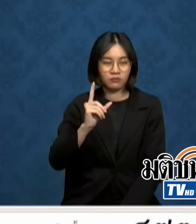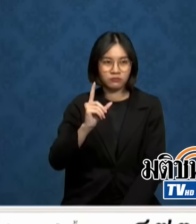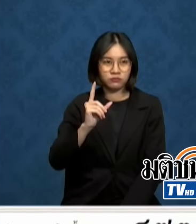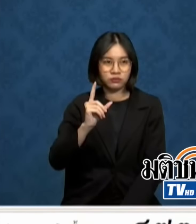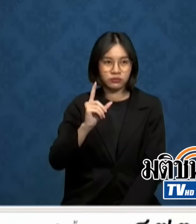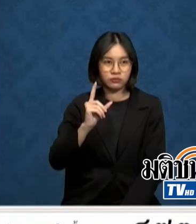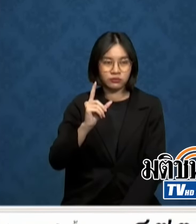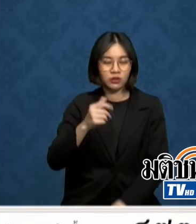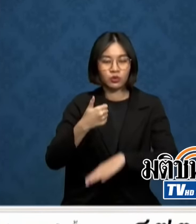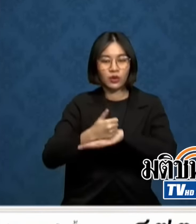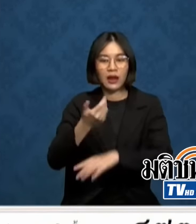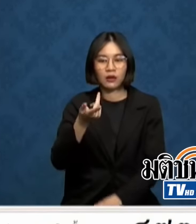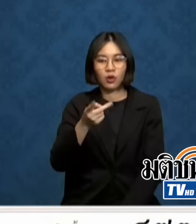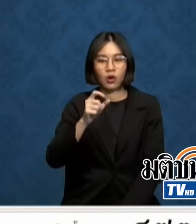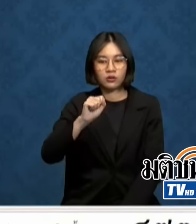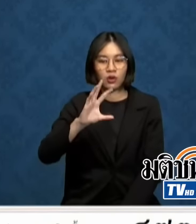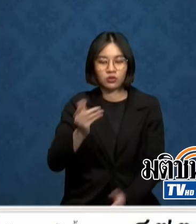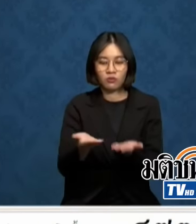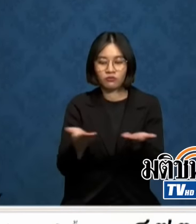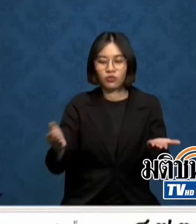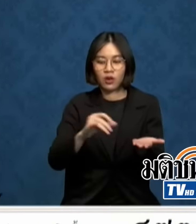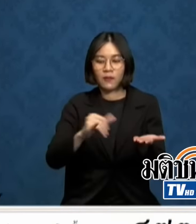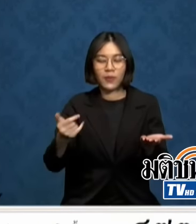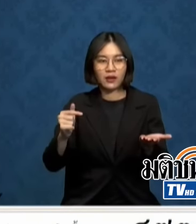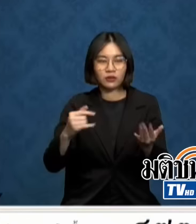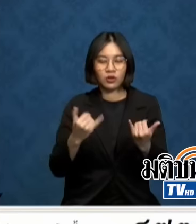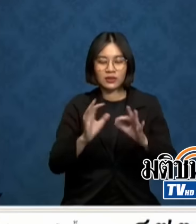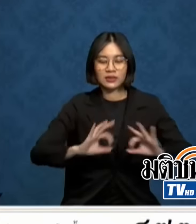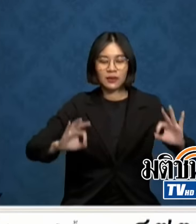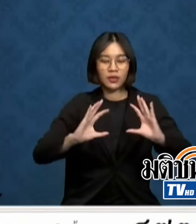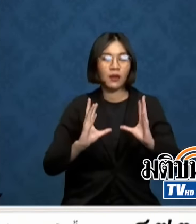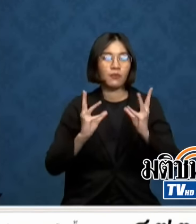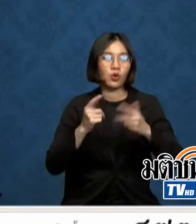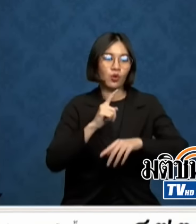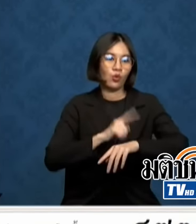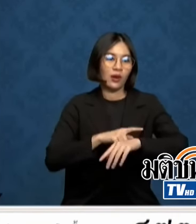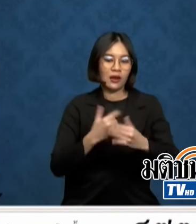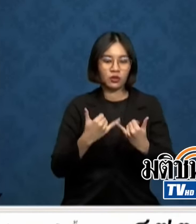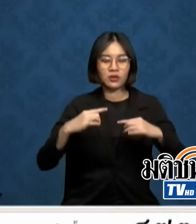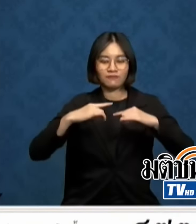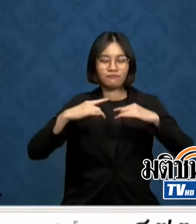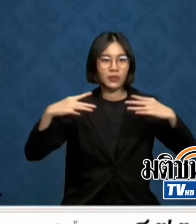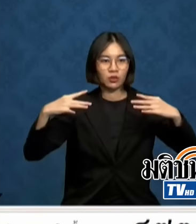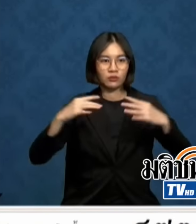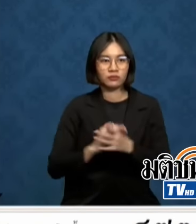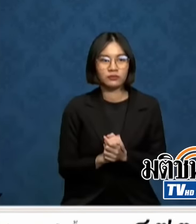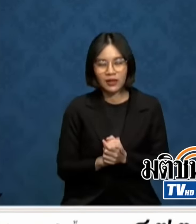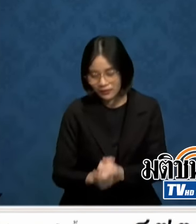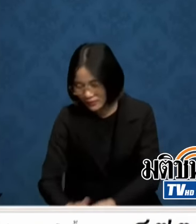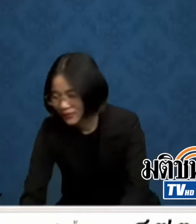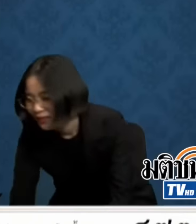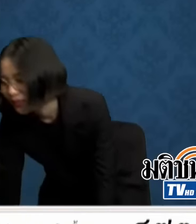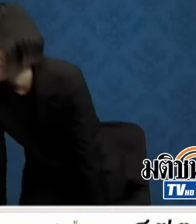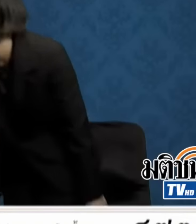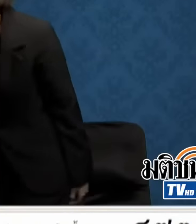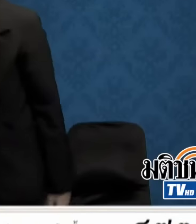หน้าคณะรักษาความสงบแห่งชาติบางฉบับนะคะได้หมดความจำเป็นและก็ไม่เหมาะสมกับสถานการณ์ปัจจุบันสมควร